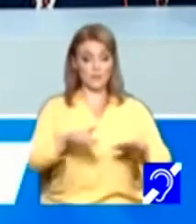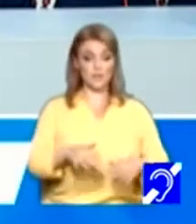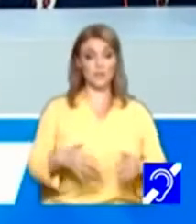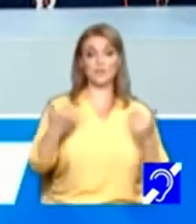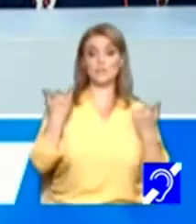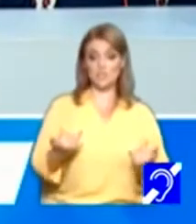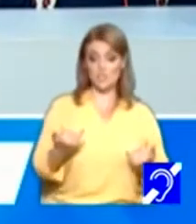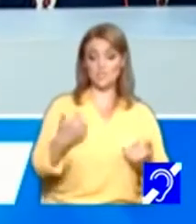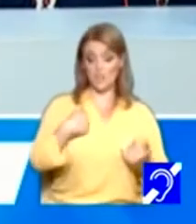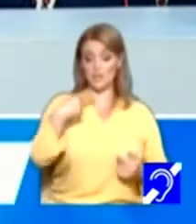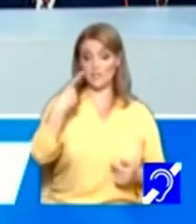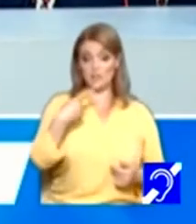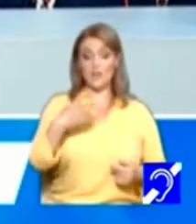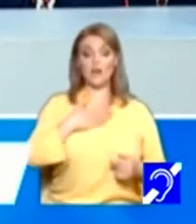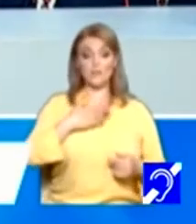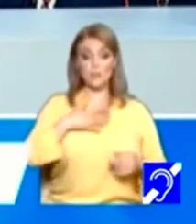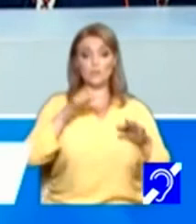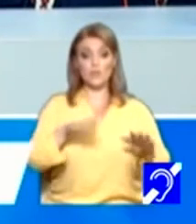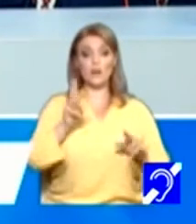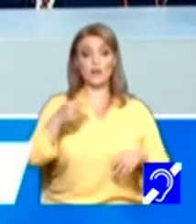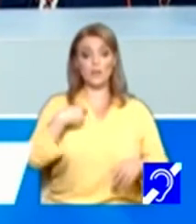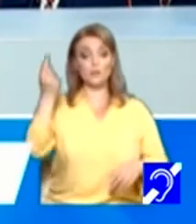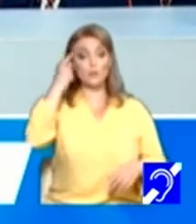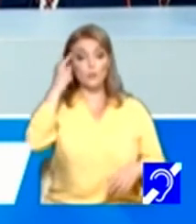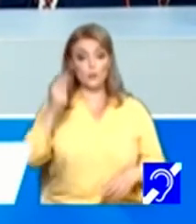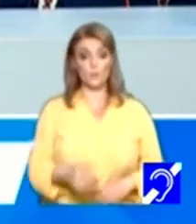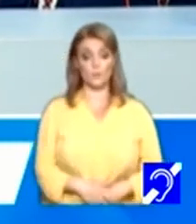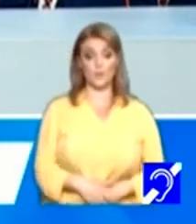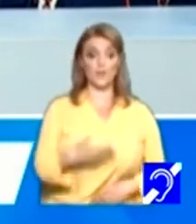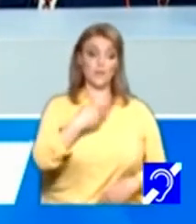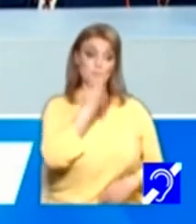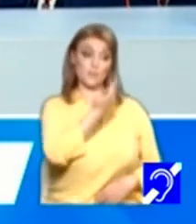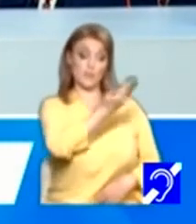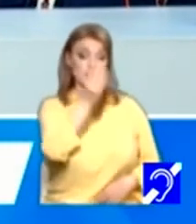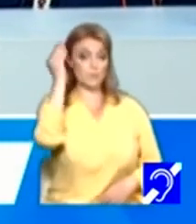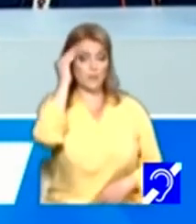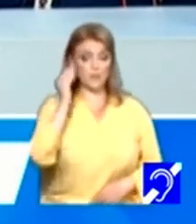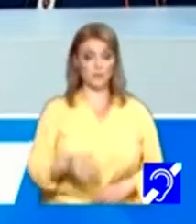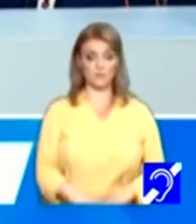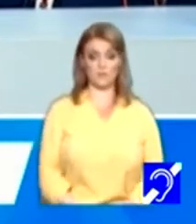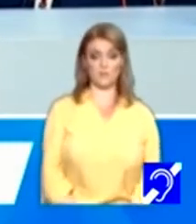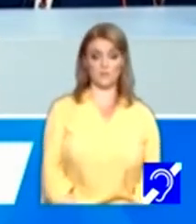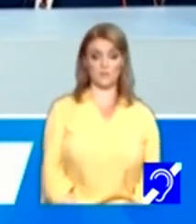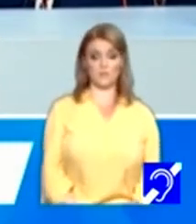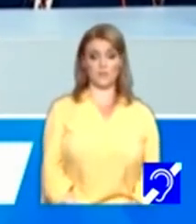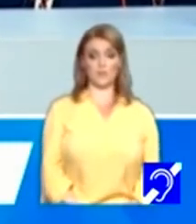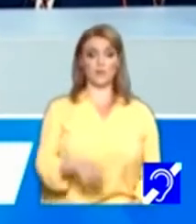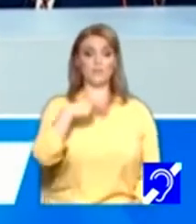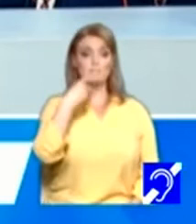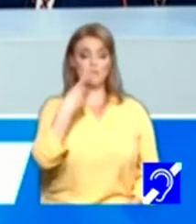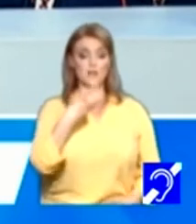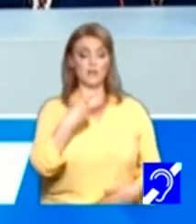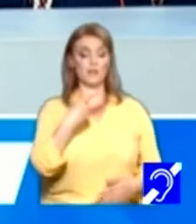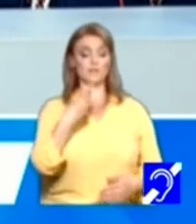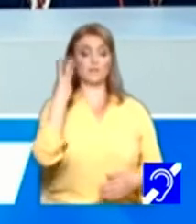de față eu vorbesc. Dumneavoastră este treaba mea ce gândesc eu. Eu v-am întrebat opinia dumneavoastră. Doar răspuns? Trei proiecte de legi. A spus trei proiecte de legi care